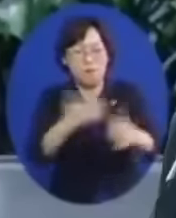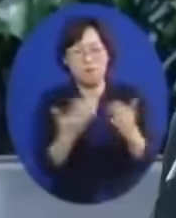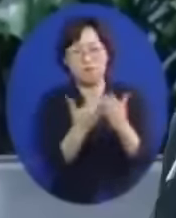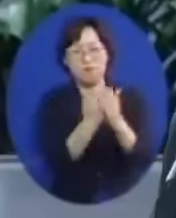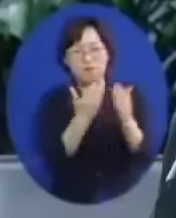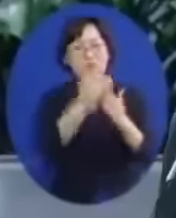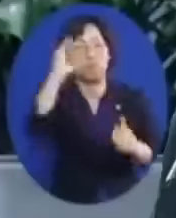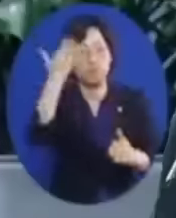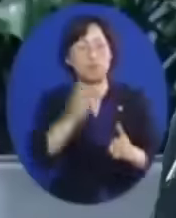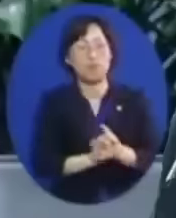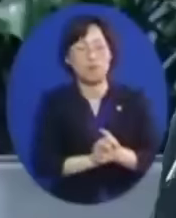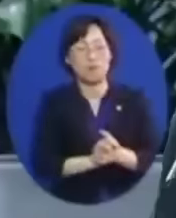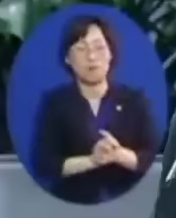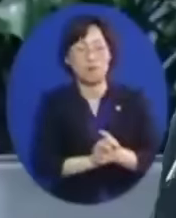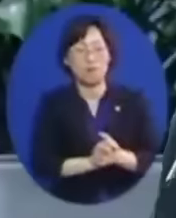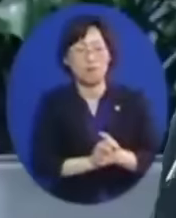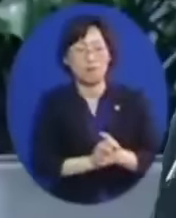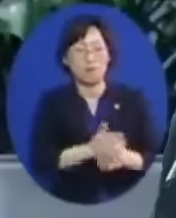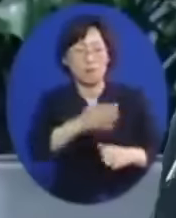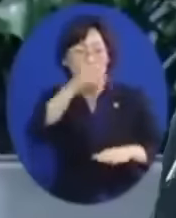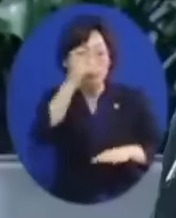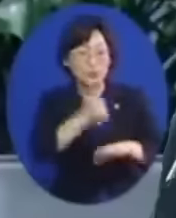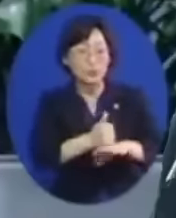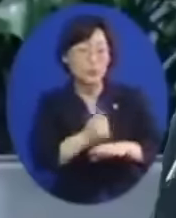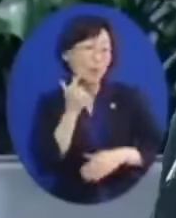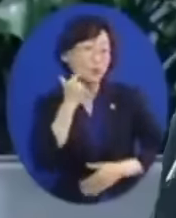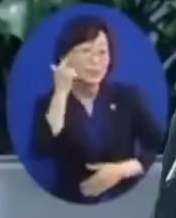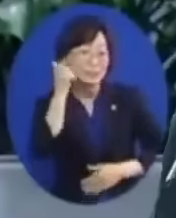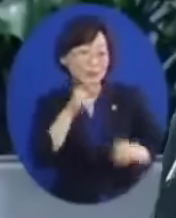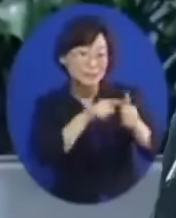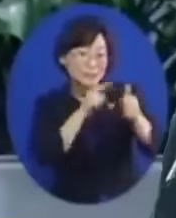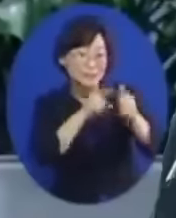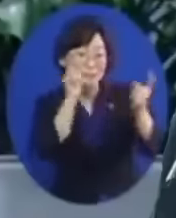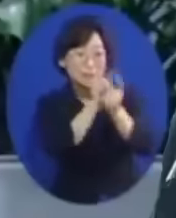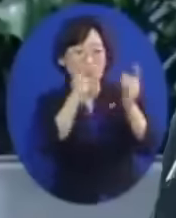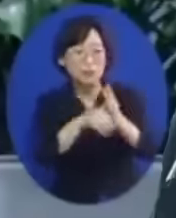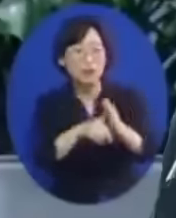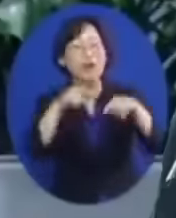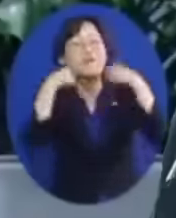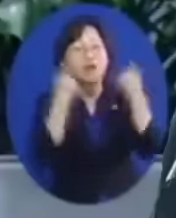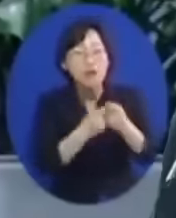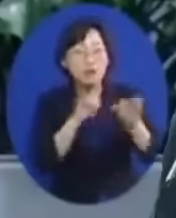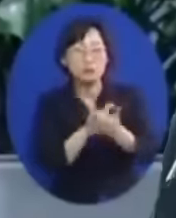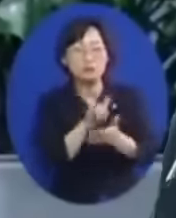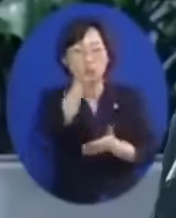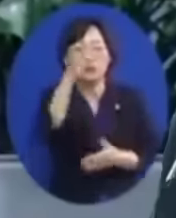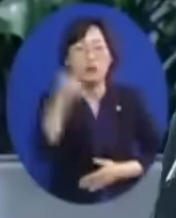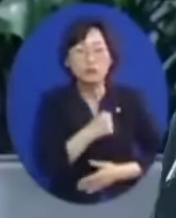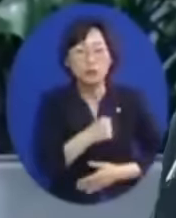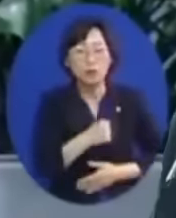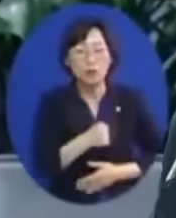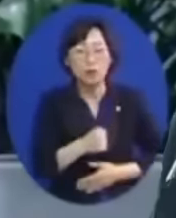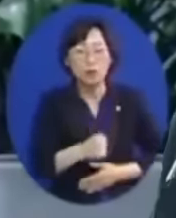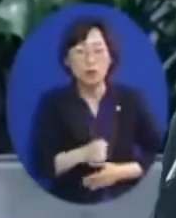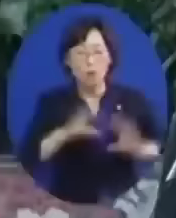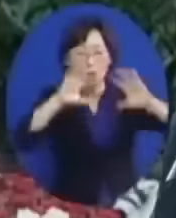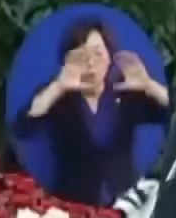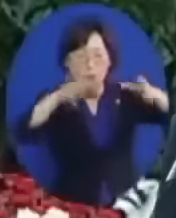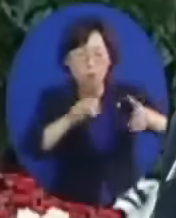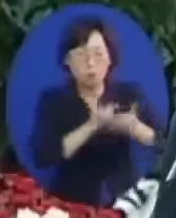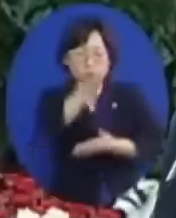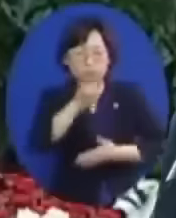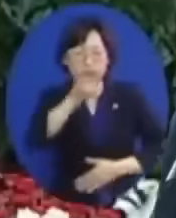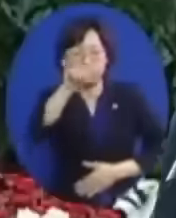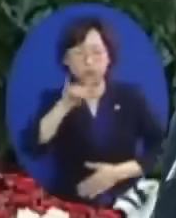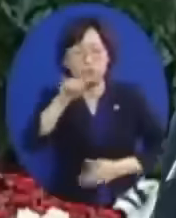발전되었어요. 그래서 내가 그를 만났을 때는 자가용 비행기로 온 미국 전국에 돌아다니면서 전도하고 간증하고